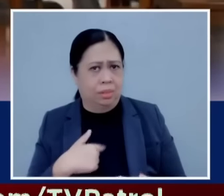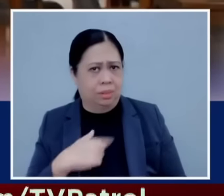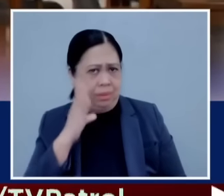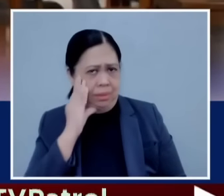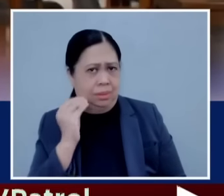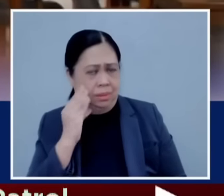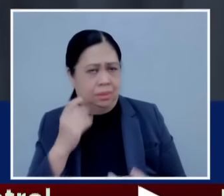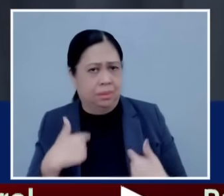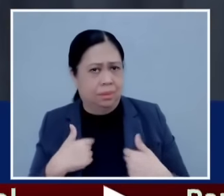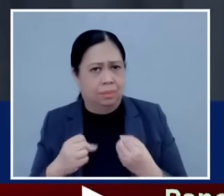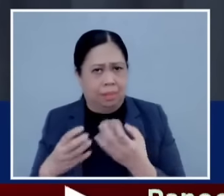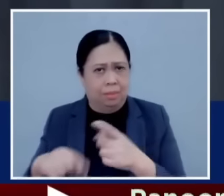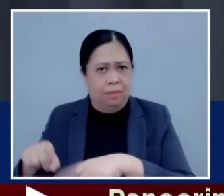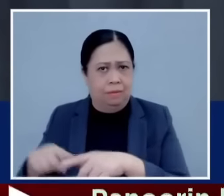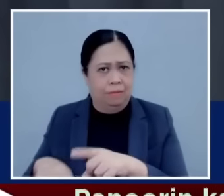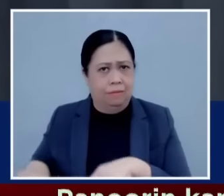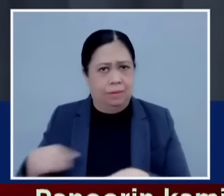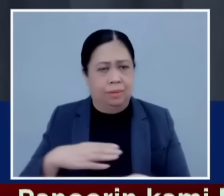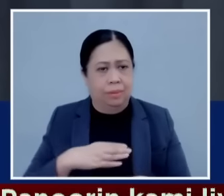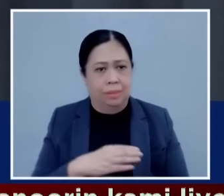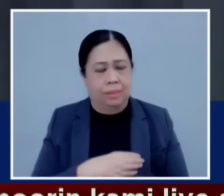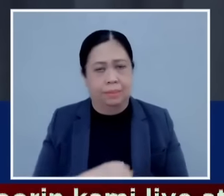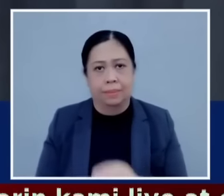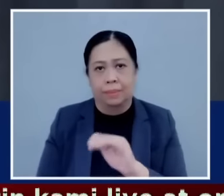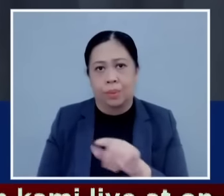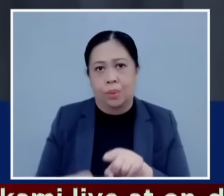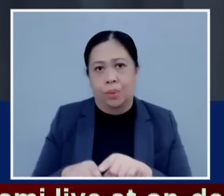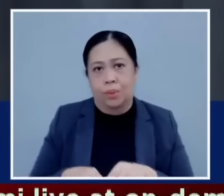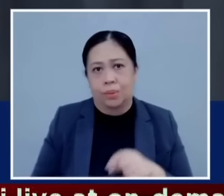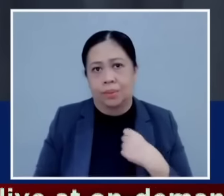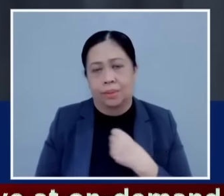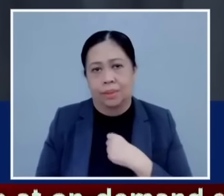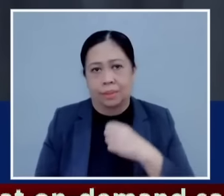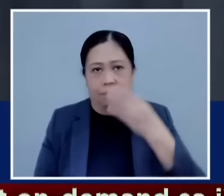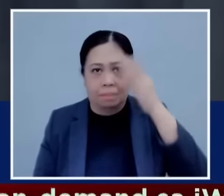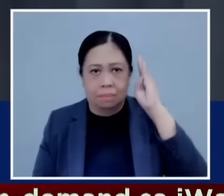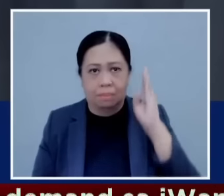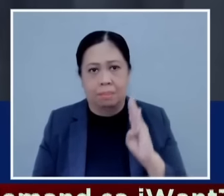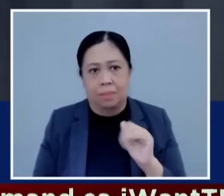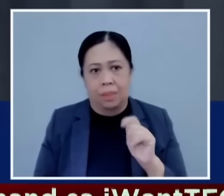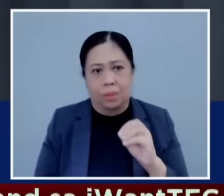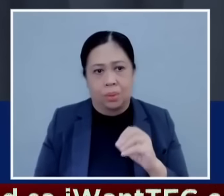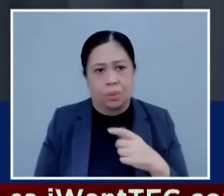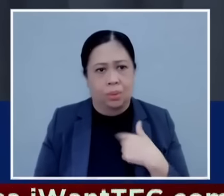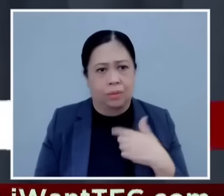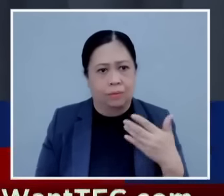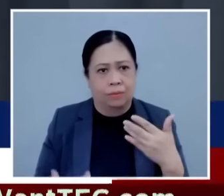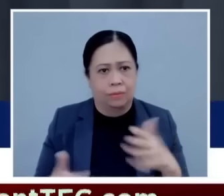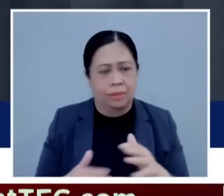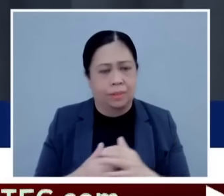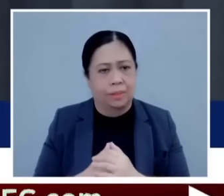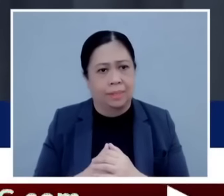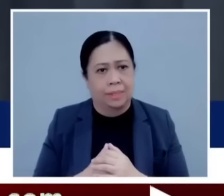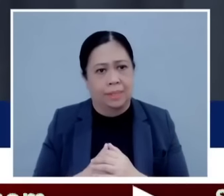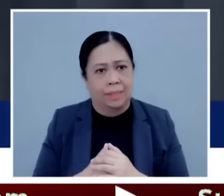marami tayong kaibigan. May panawagan din si Senador Ronald Bato de la Rosa. I have already